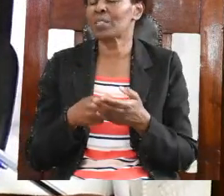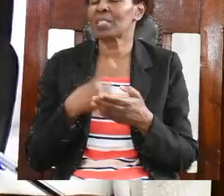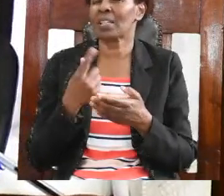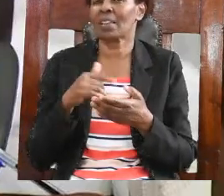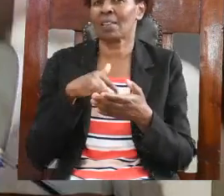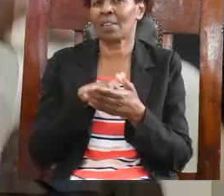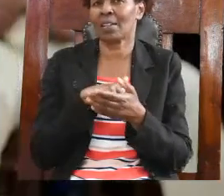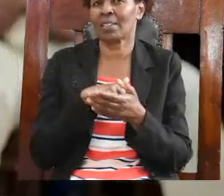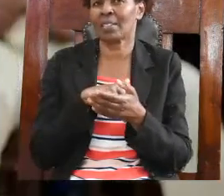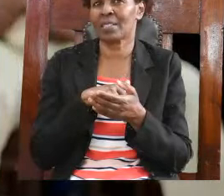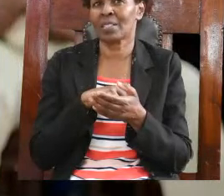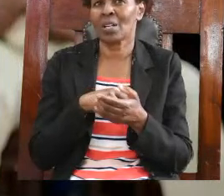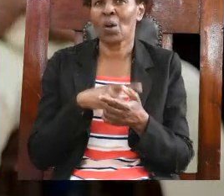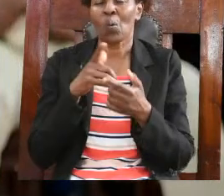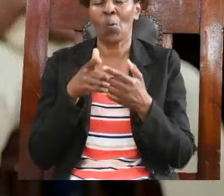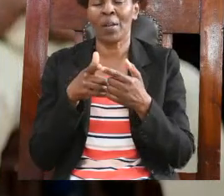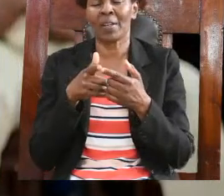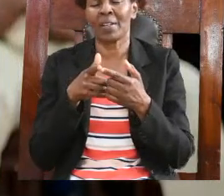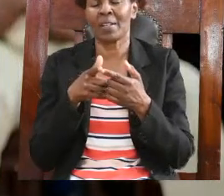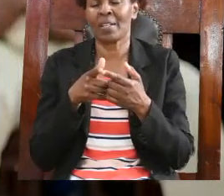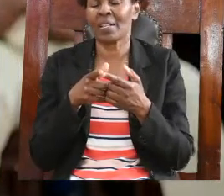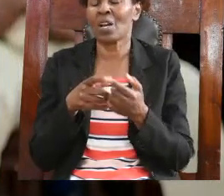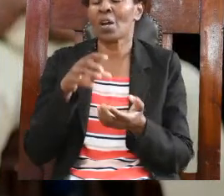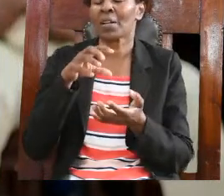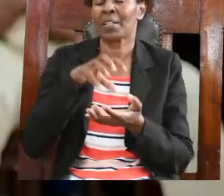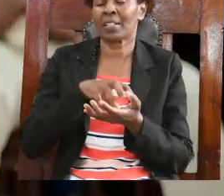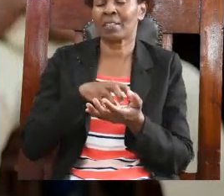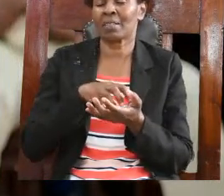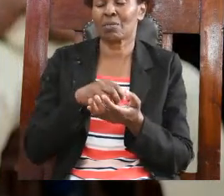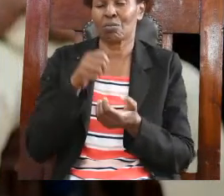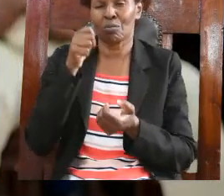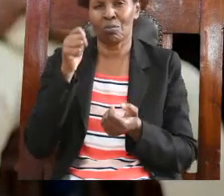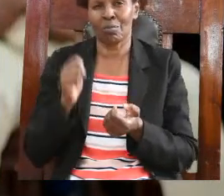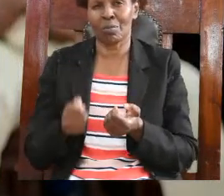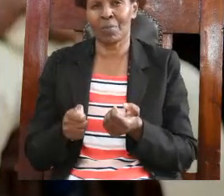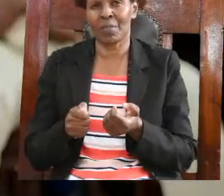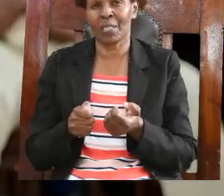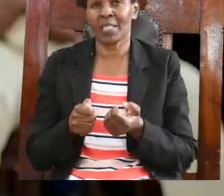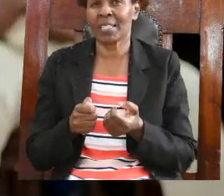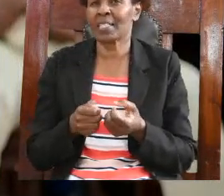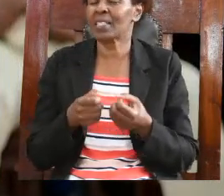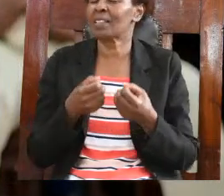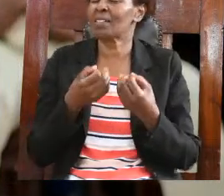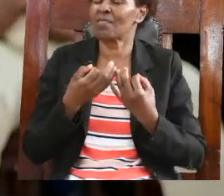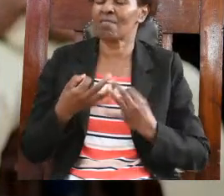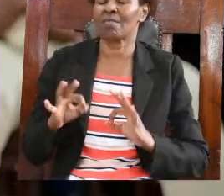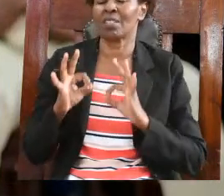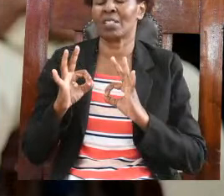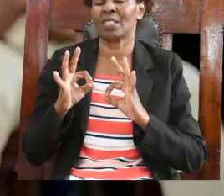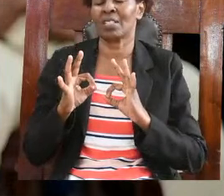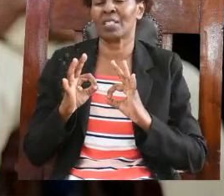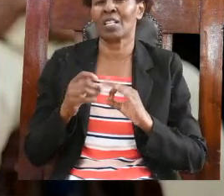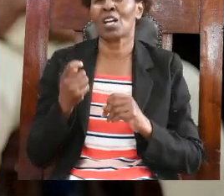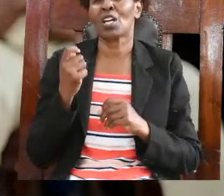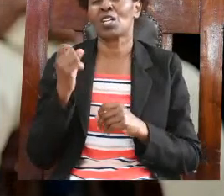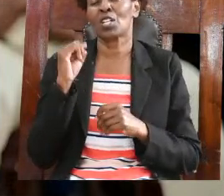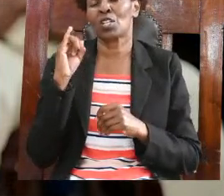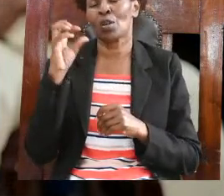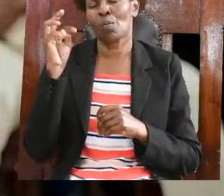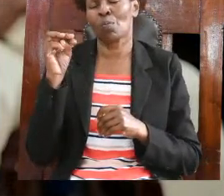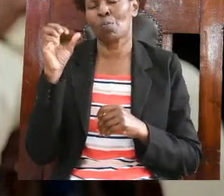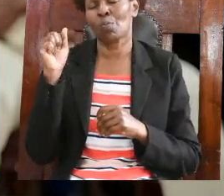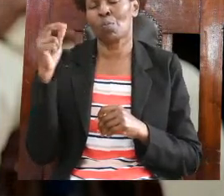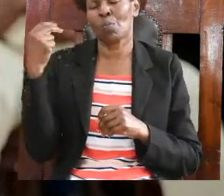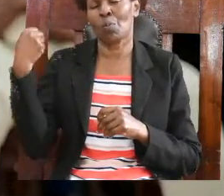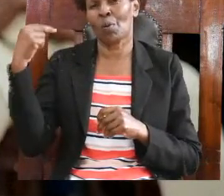kwamba koti itakapokata kesi yake atamruhusu Timotheo arejee kwao, aendelee